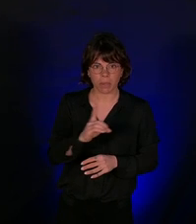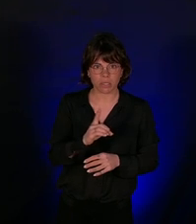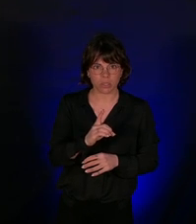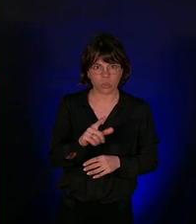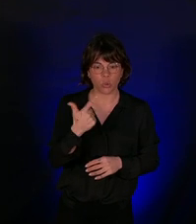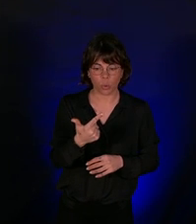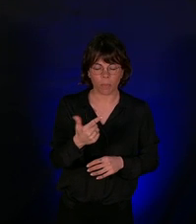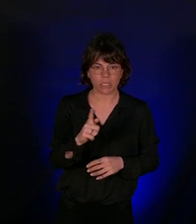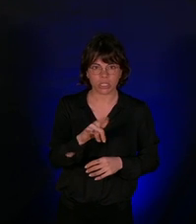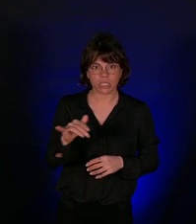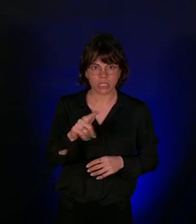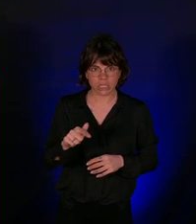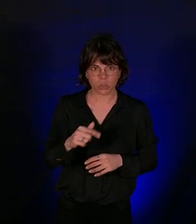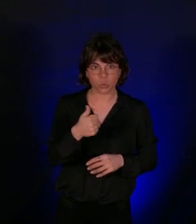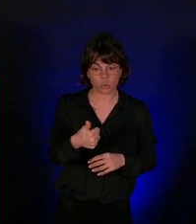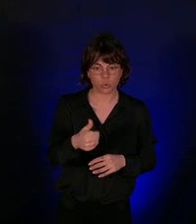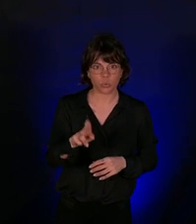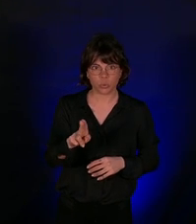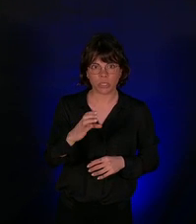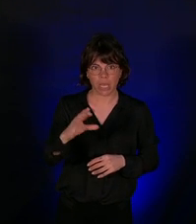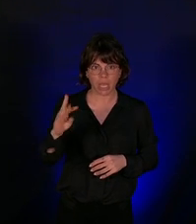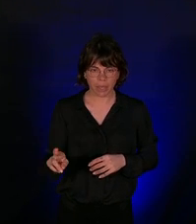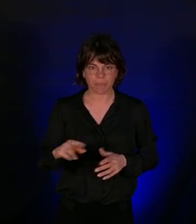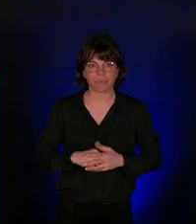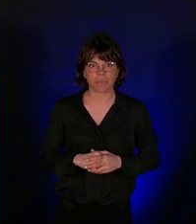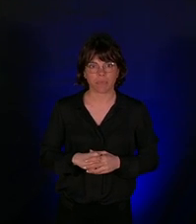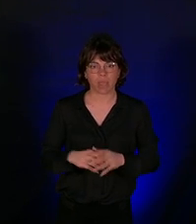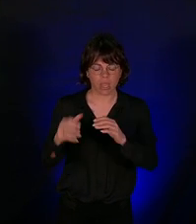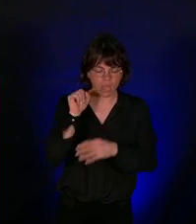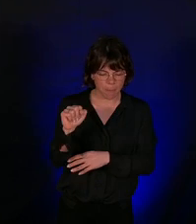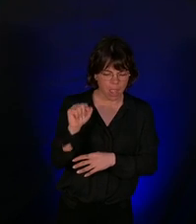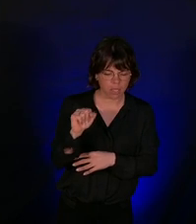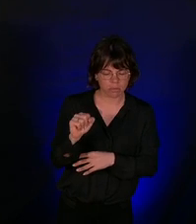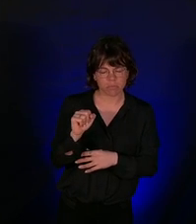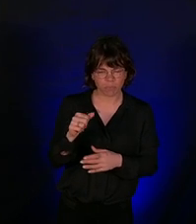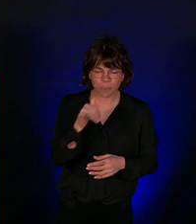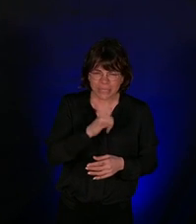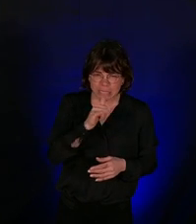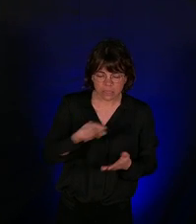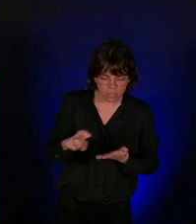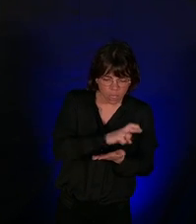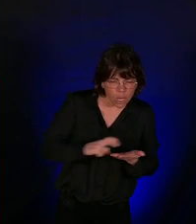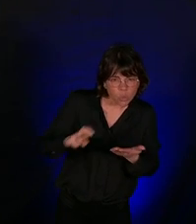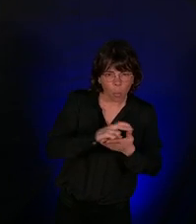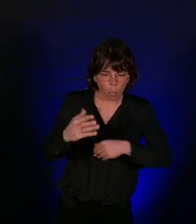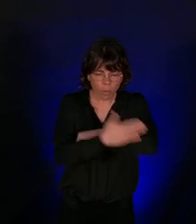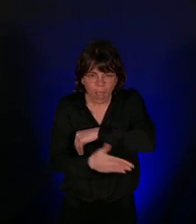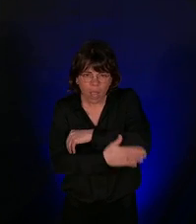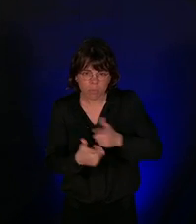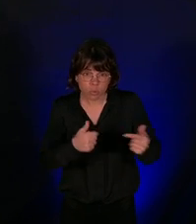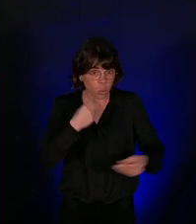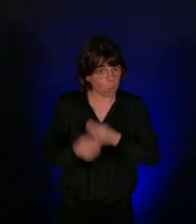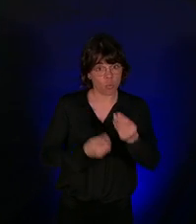l'ugic une parlère les camarades certains provenant de petits départements ruraux mais aussi de grande